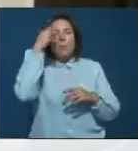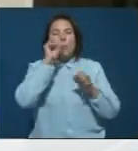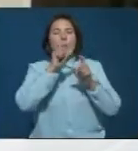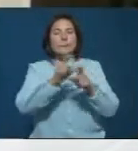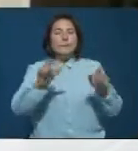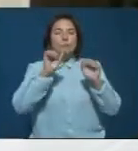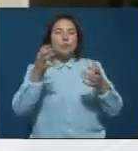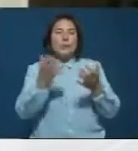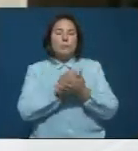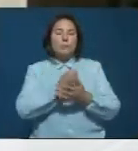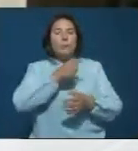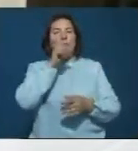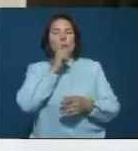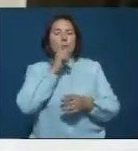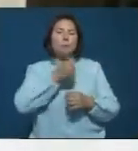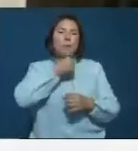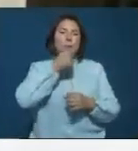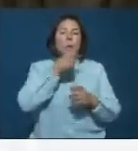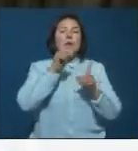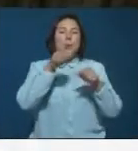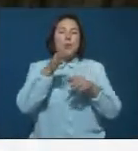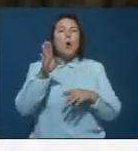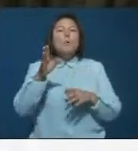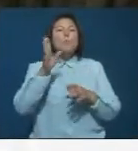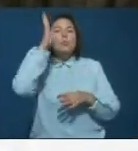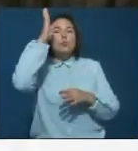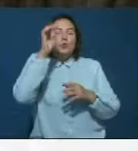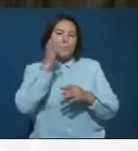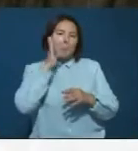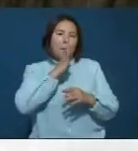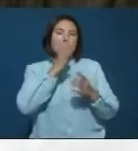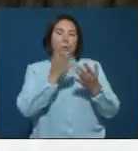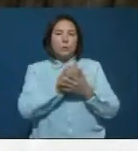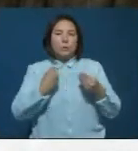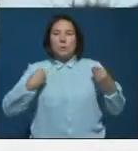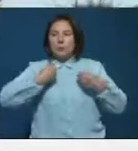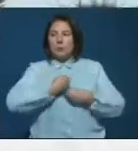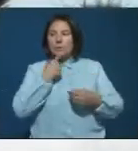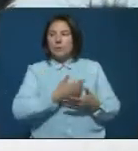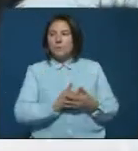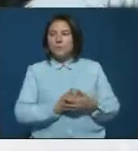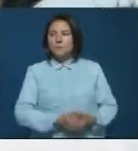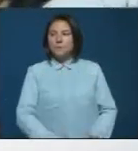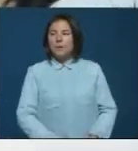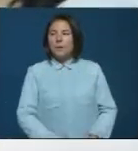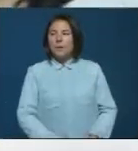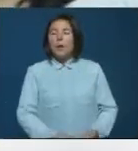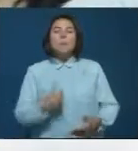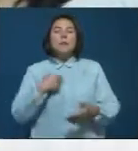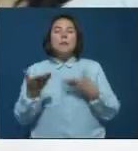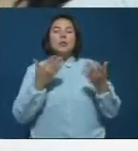по вкусу и по возрасту. И даже будущие мамы найдут для себя стильную шубку. Уважаемые модницы, мы приглашаем вас на